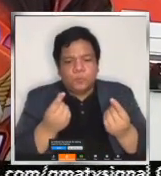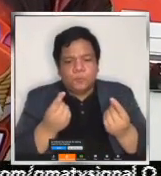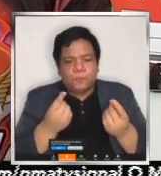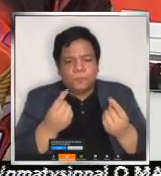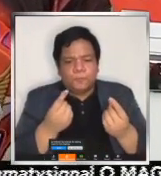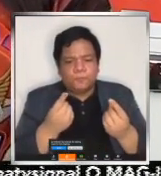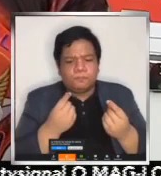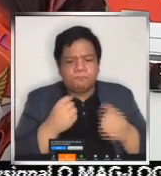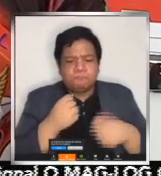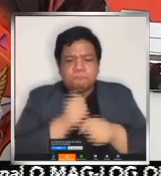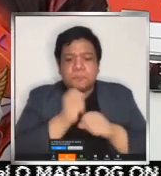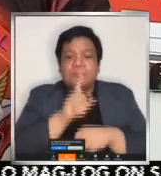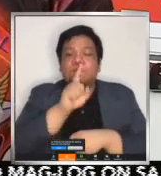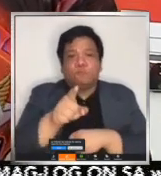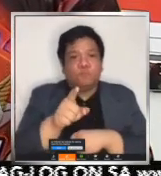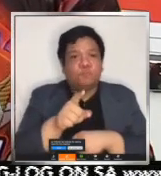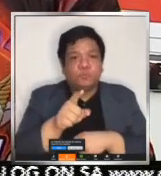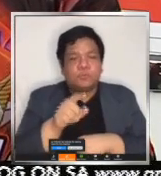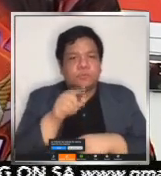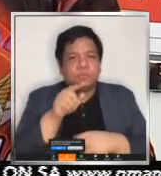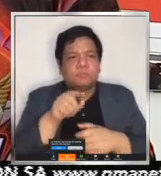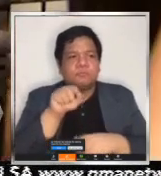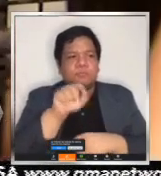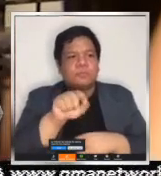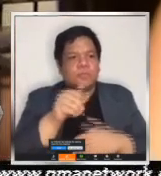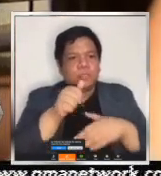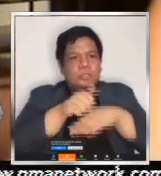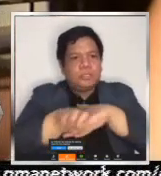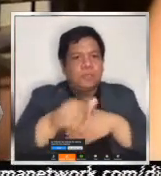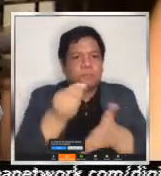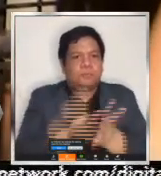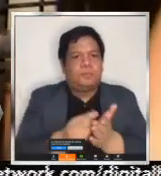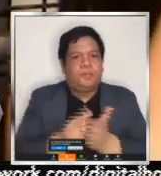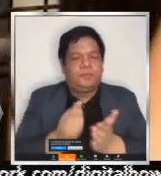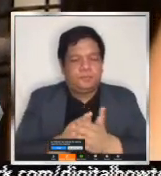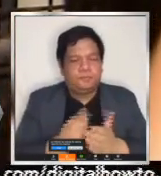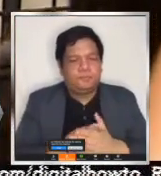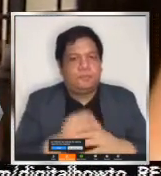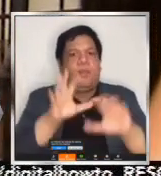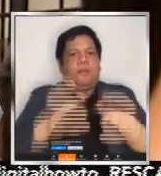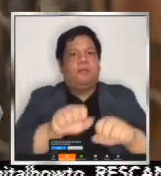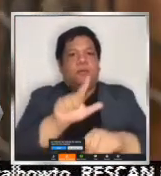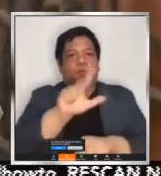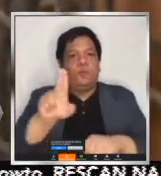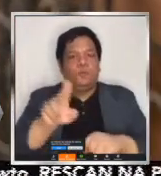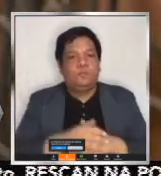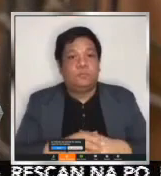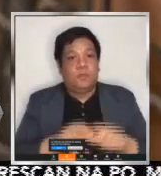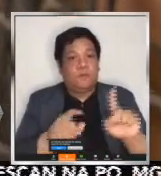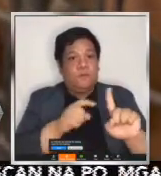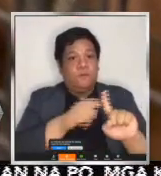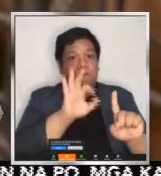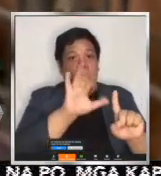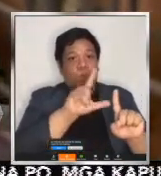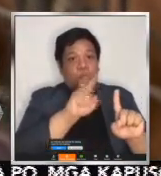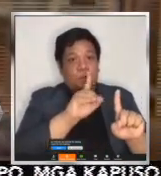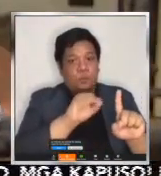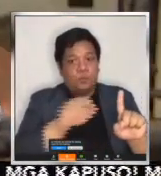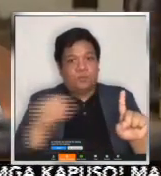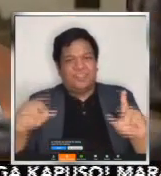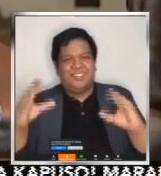sa location niya is pinadalan po namin ng pera. Nagkita raw si Florendo at kanyang kachatmate. Dito na siya